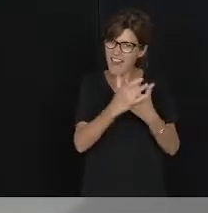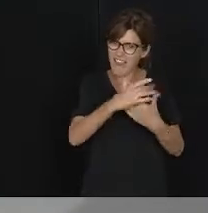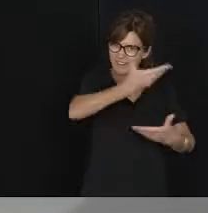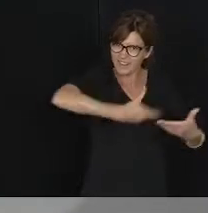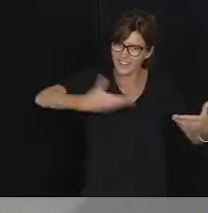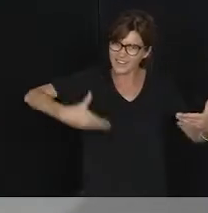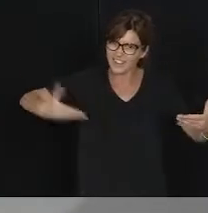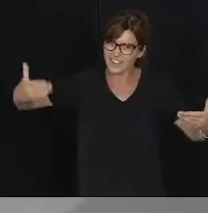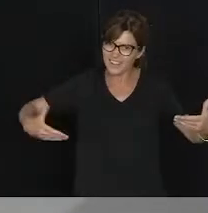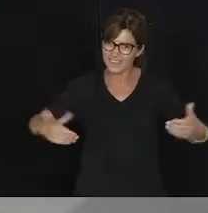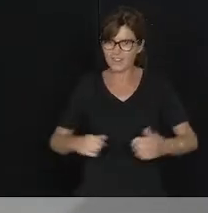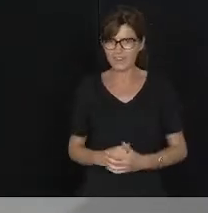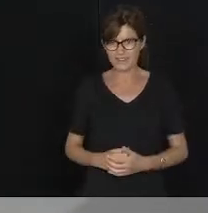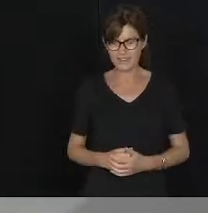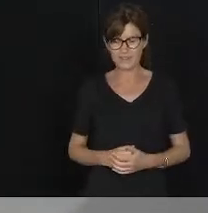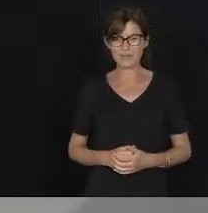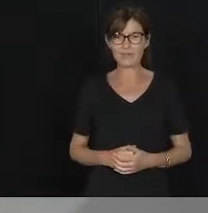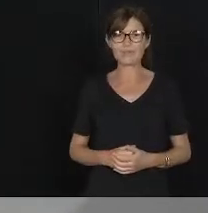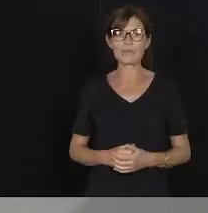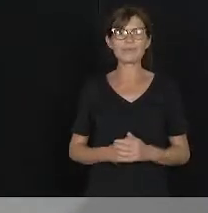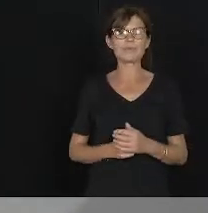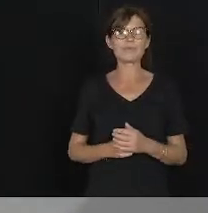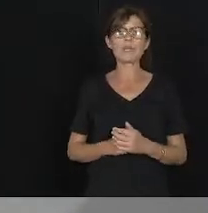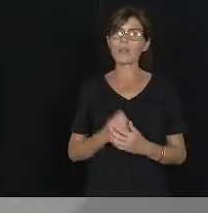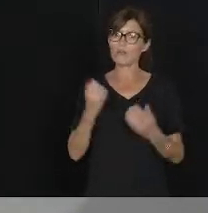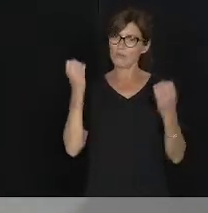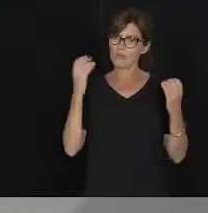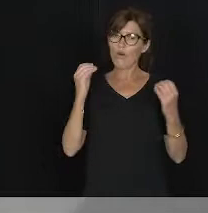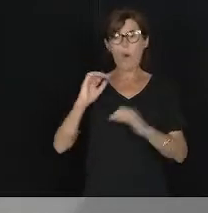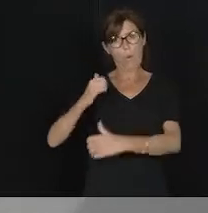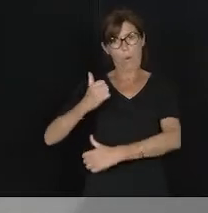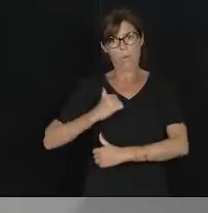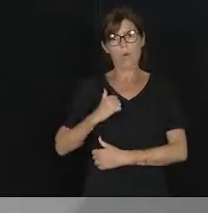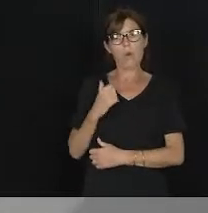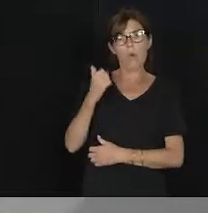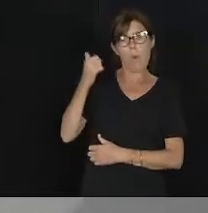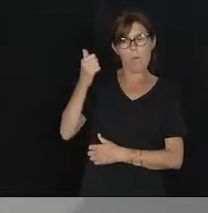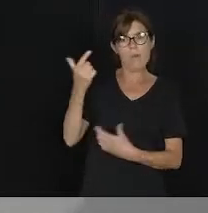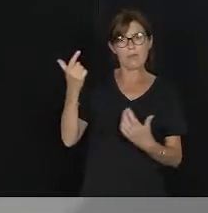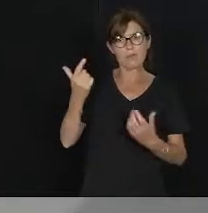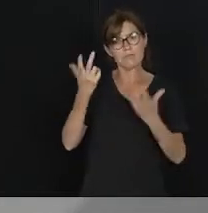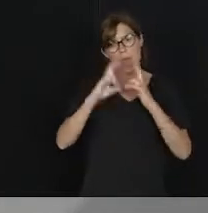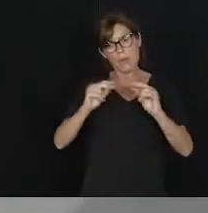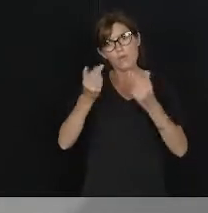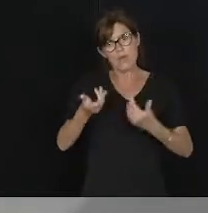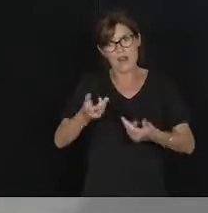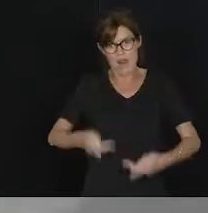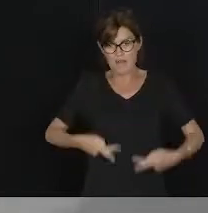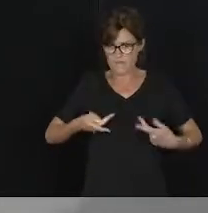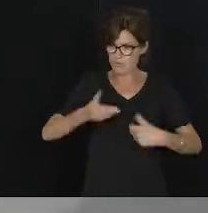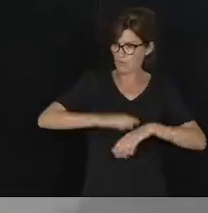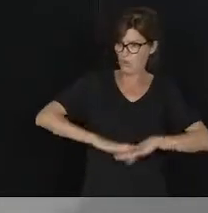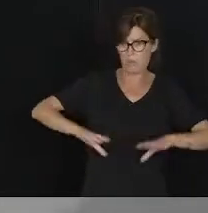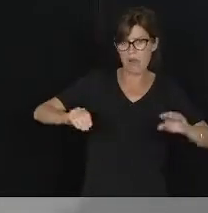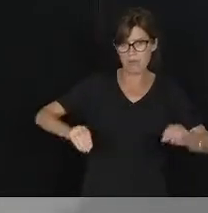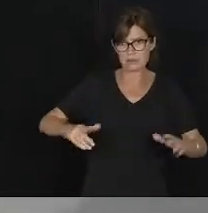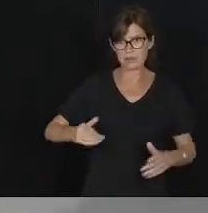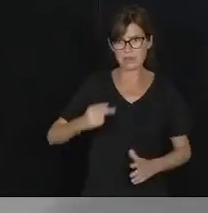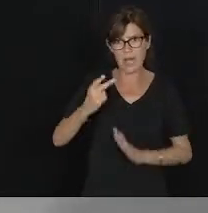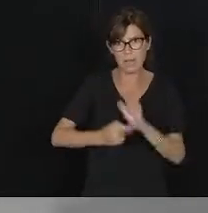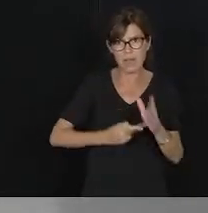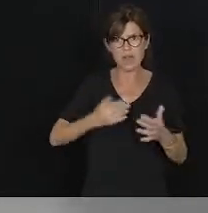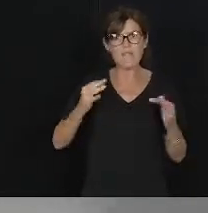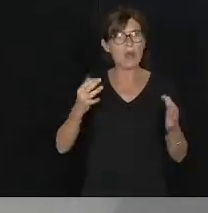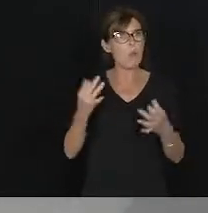autres couples. Troisième point, de nombreux combattants, pour décrire leur vie sur le front, insistent sur la perte des